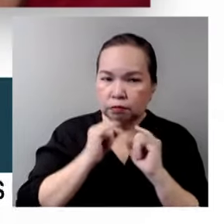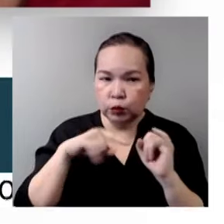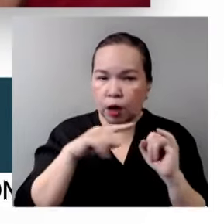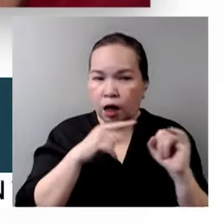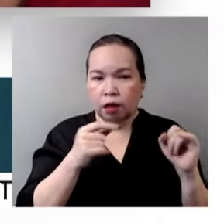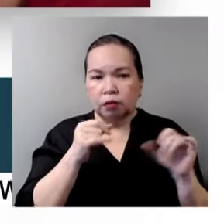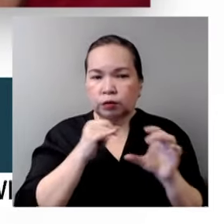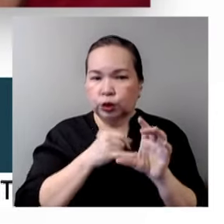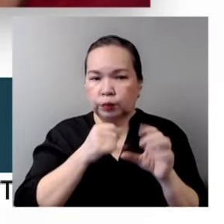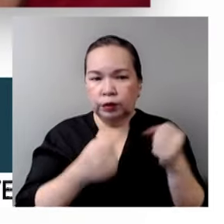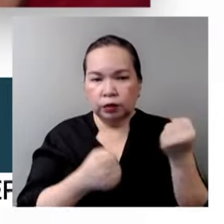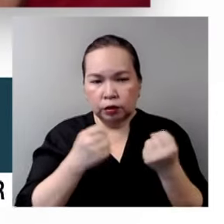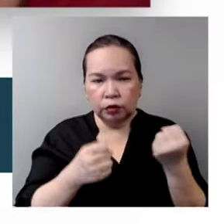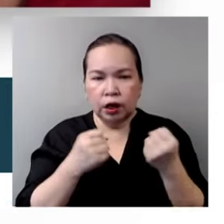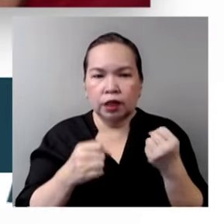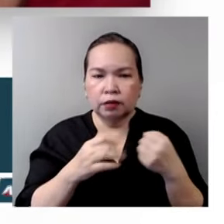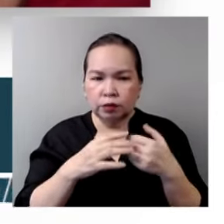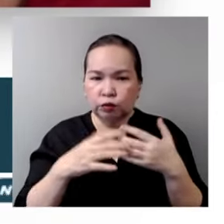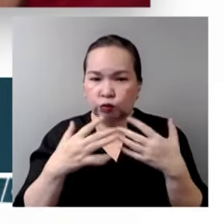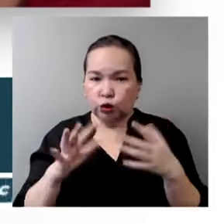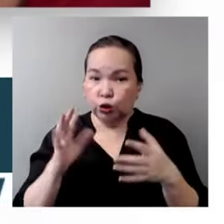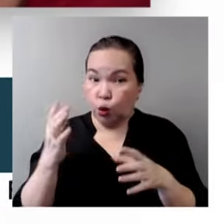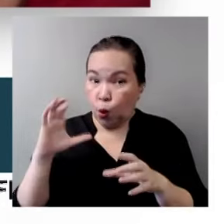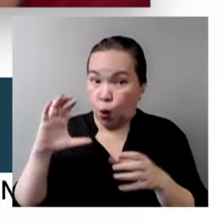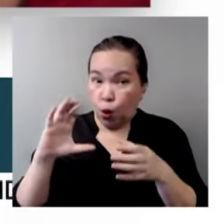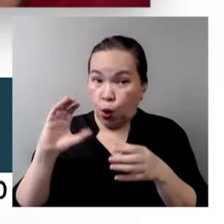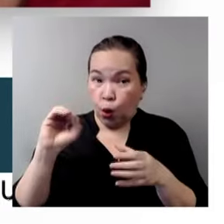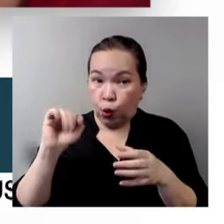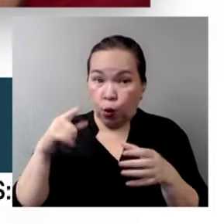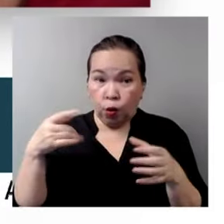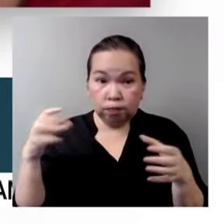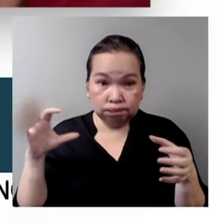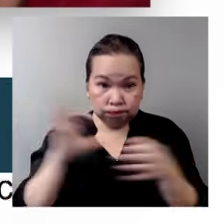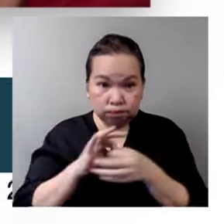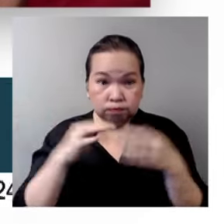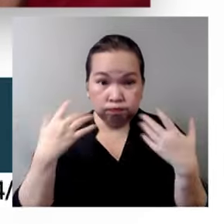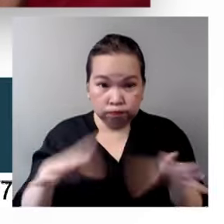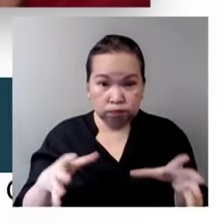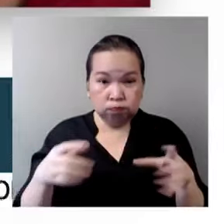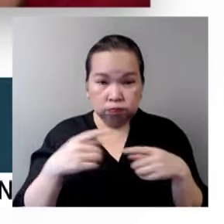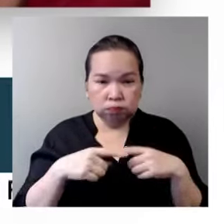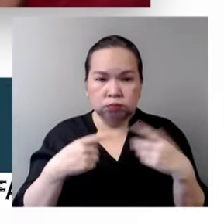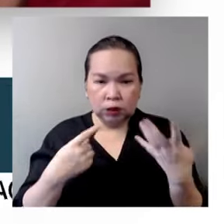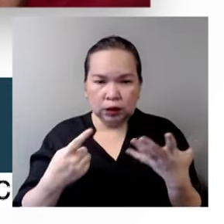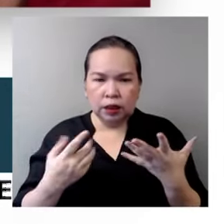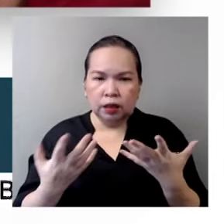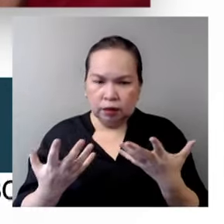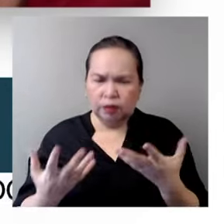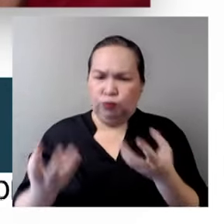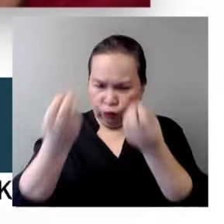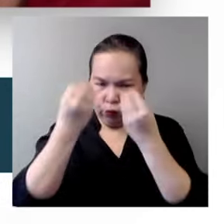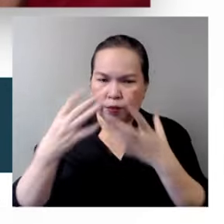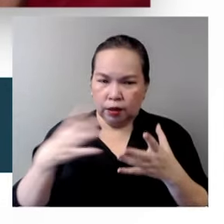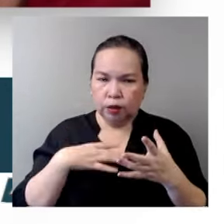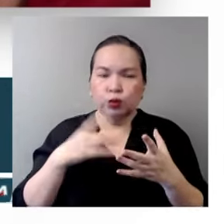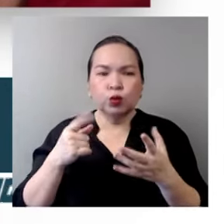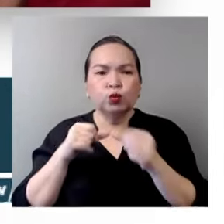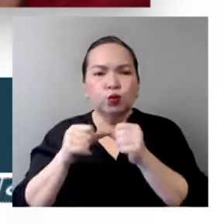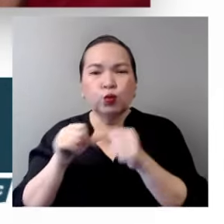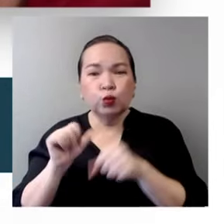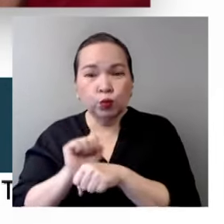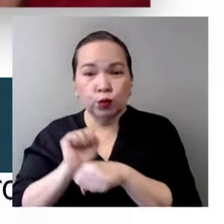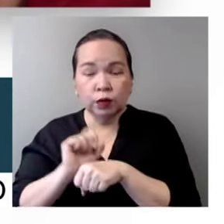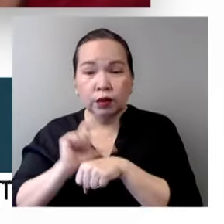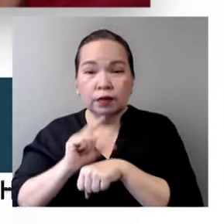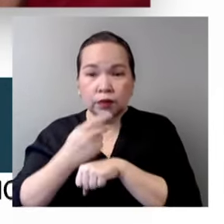namin dinayo, ay tatanggapin po namin sila sa aming grupo para hindi sila mawalan ng hanap buhay at matulungan ng kanilang